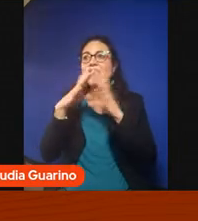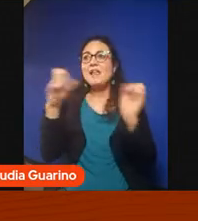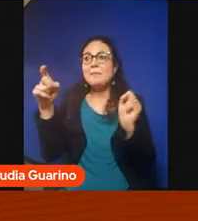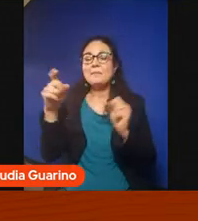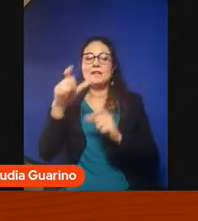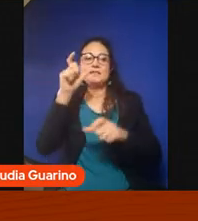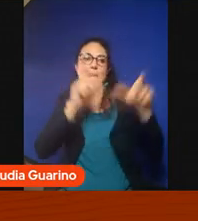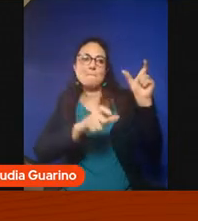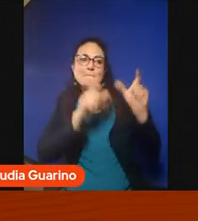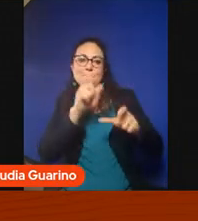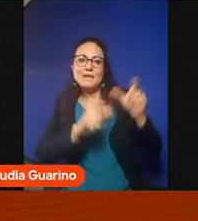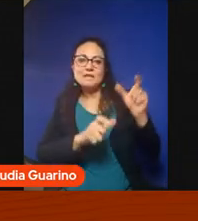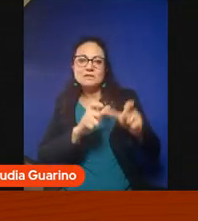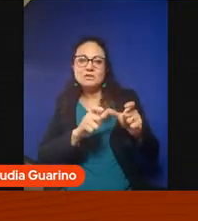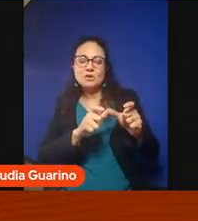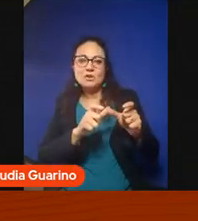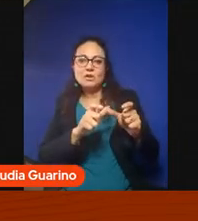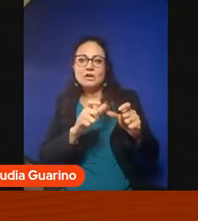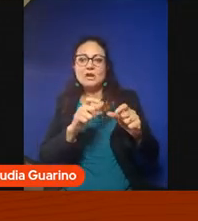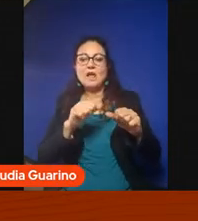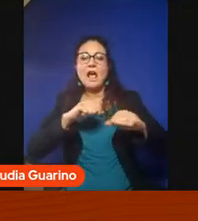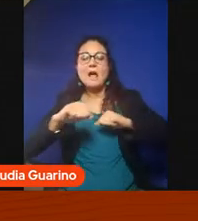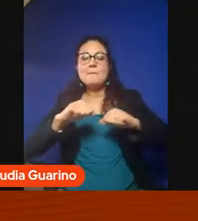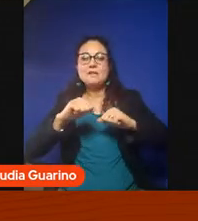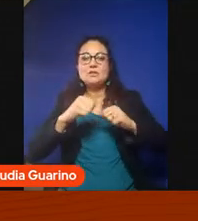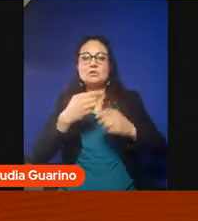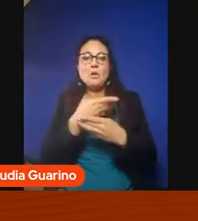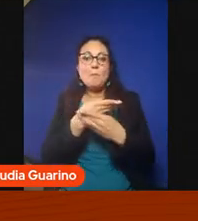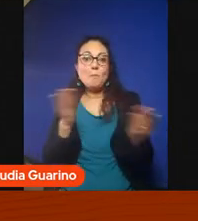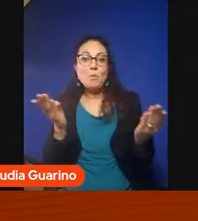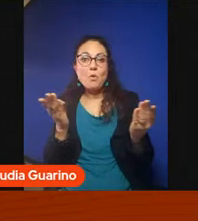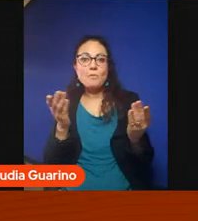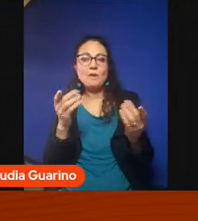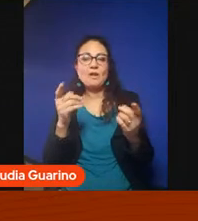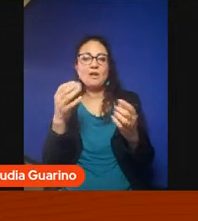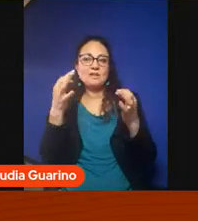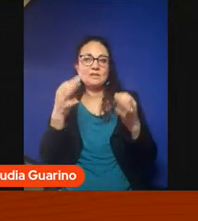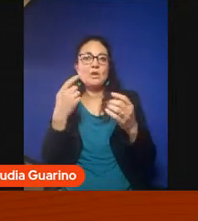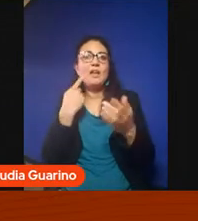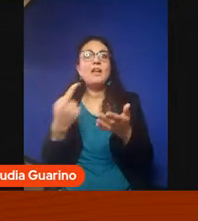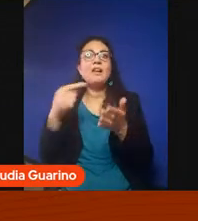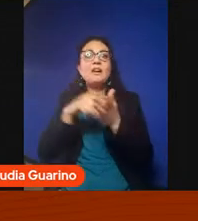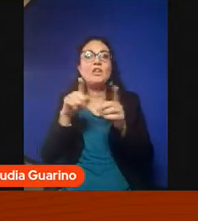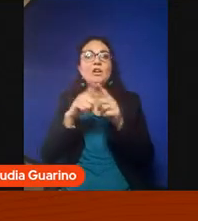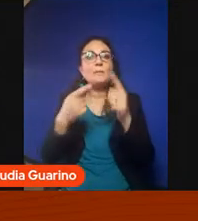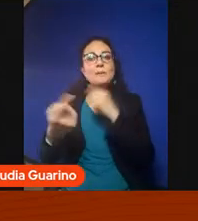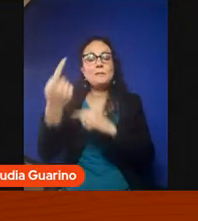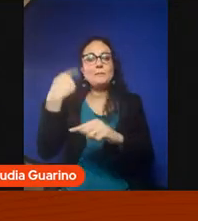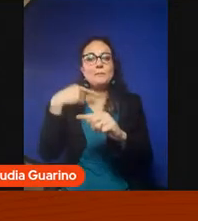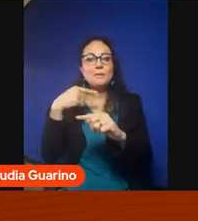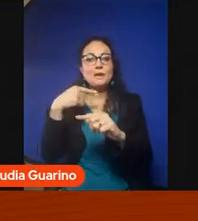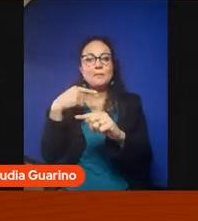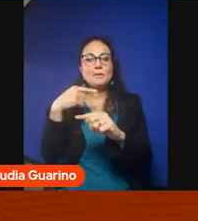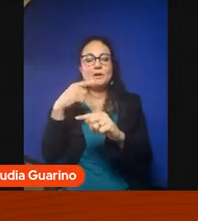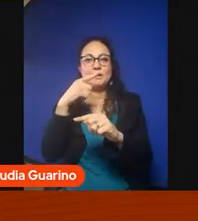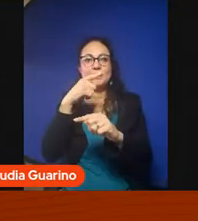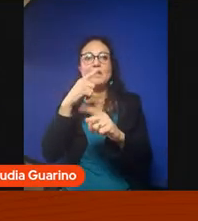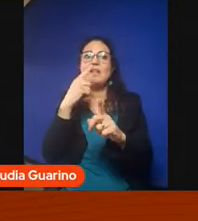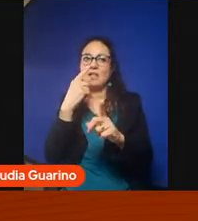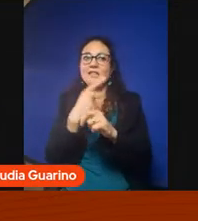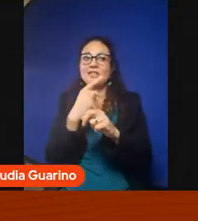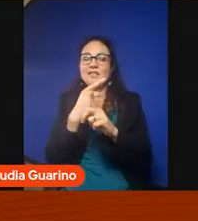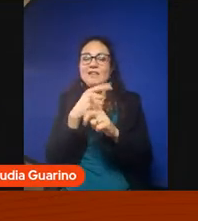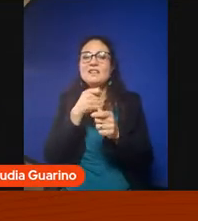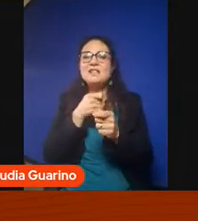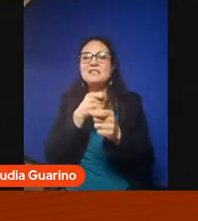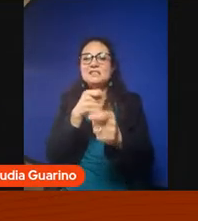persone, le amministrazioni pubbliche non torneranno dove erano, ha il compito di